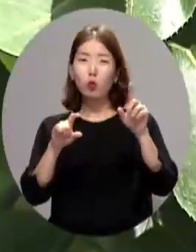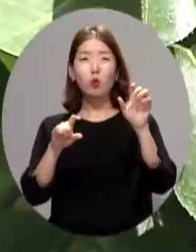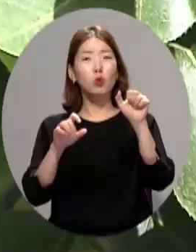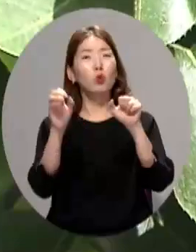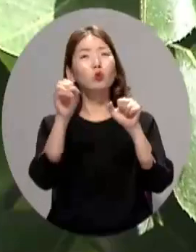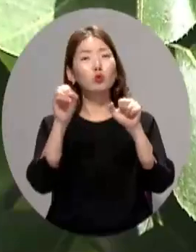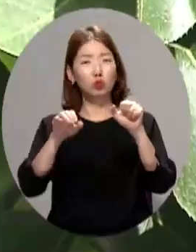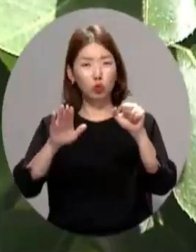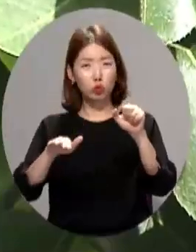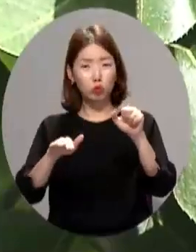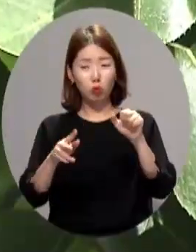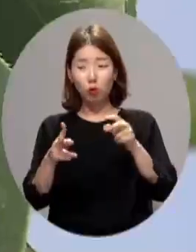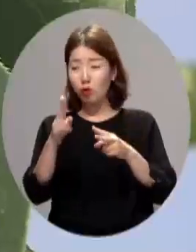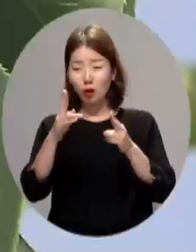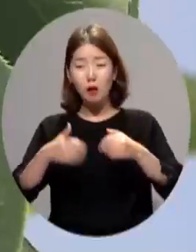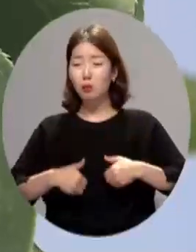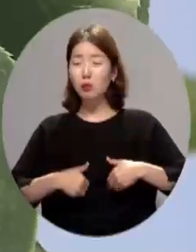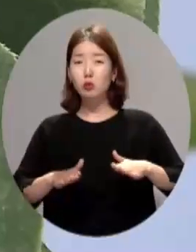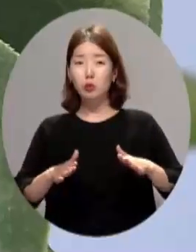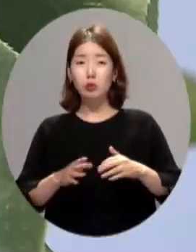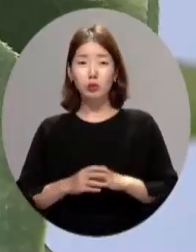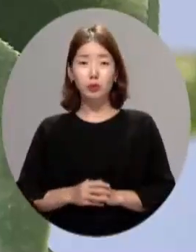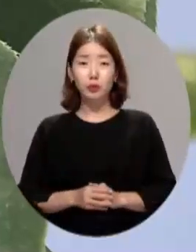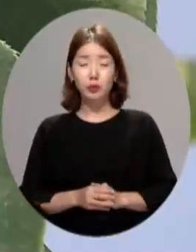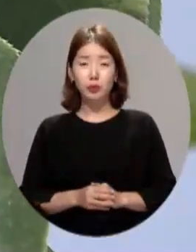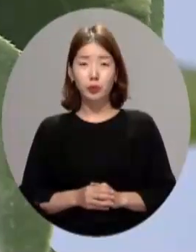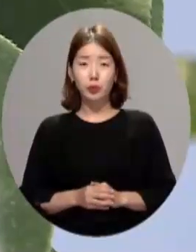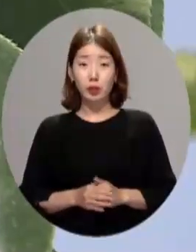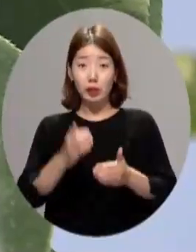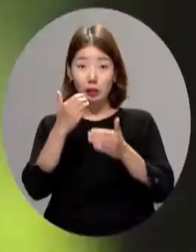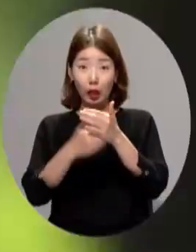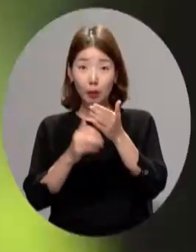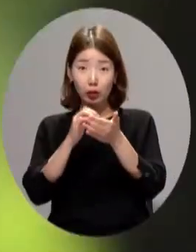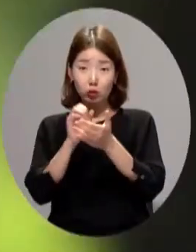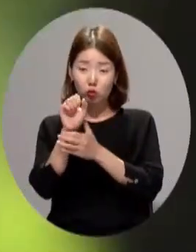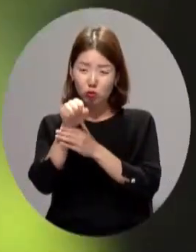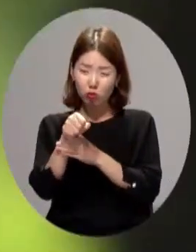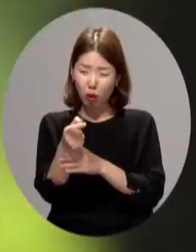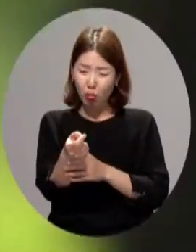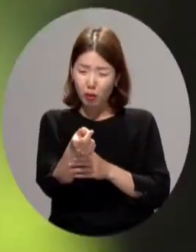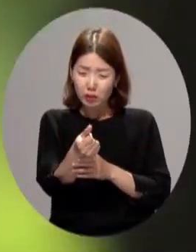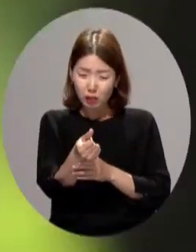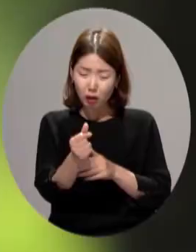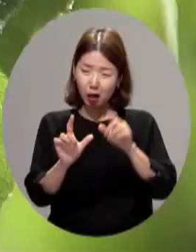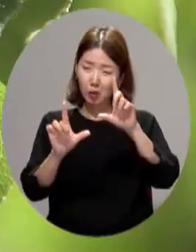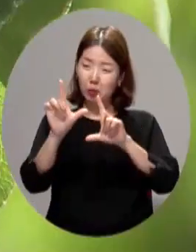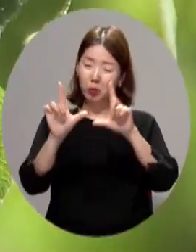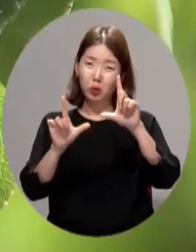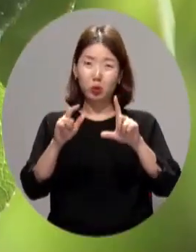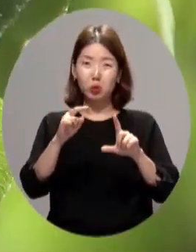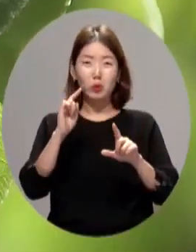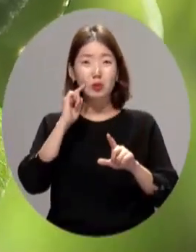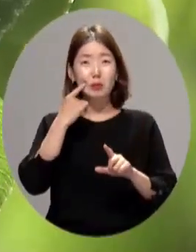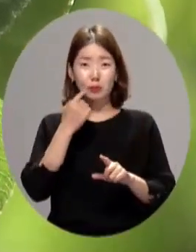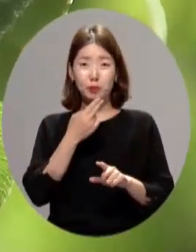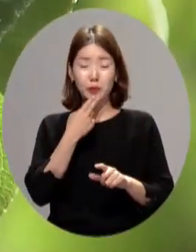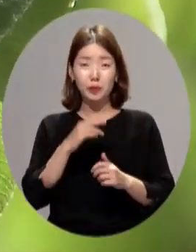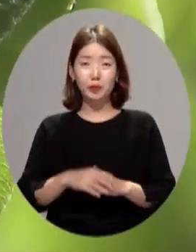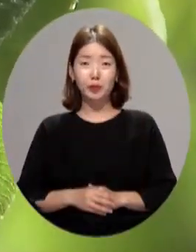불과해 솎아주기가 필요 없을 정도입니다. 남아있는 열매도 크기가 작거나 형태가 온전하지